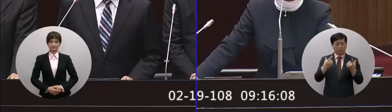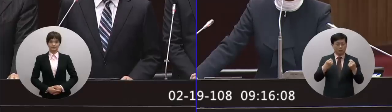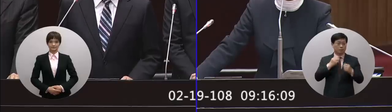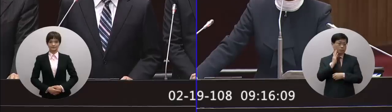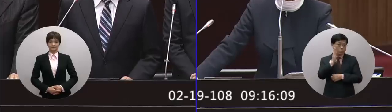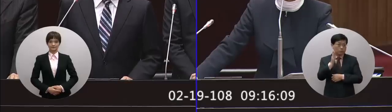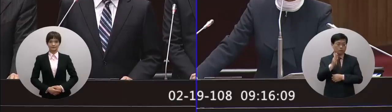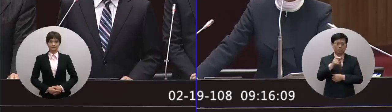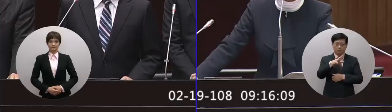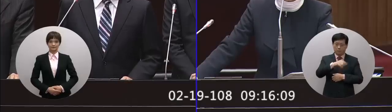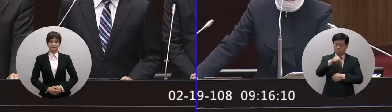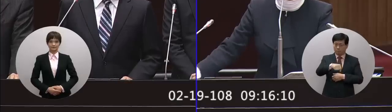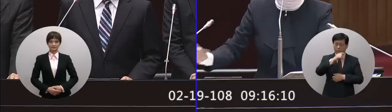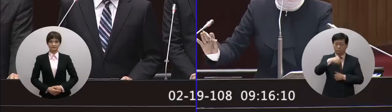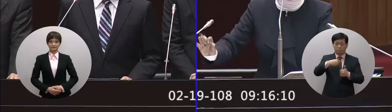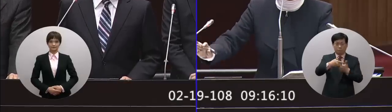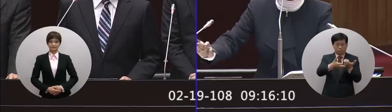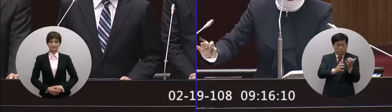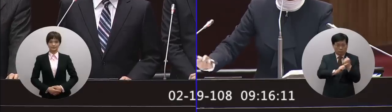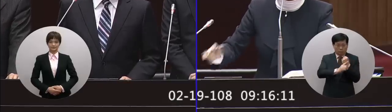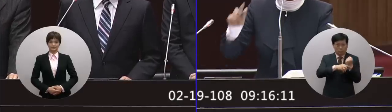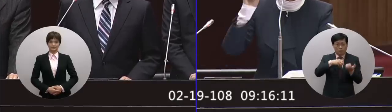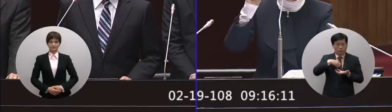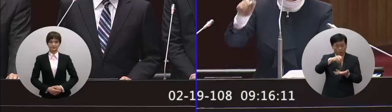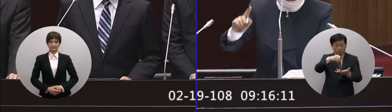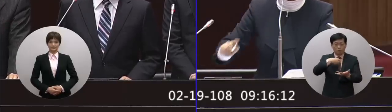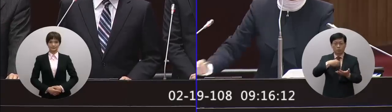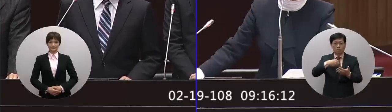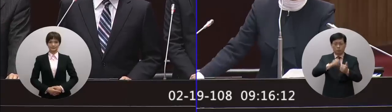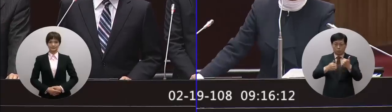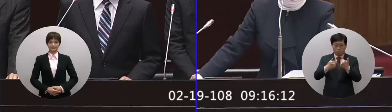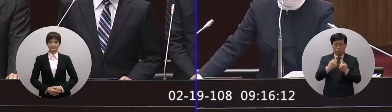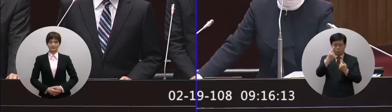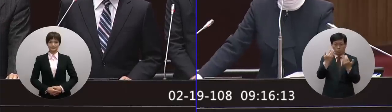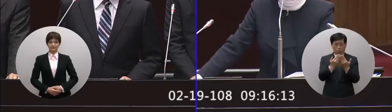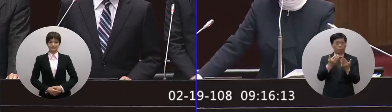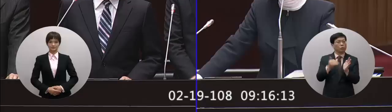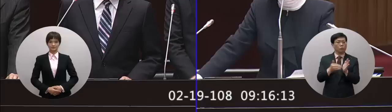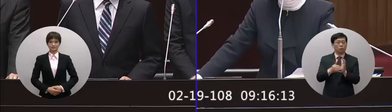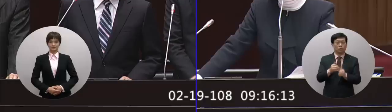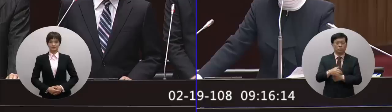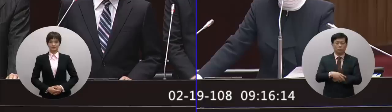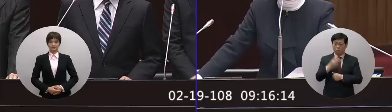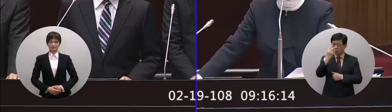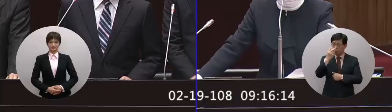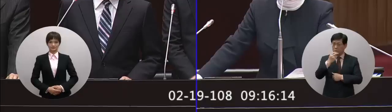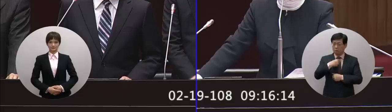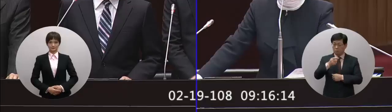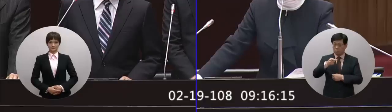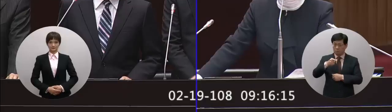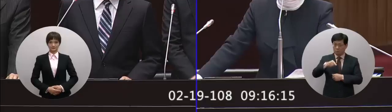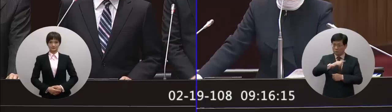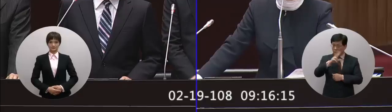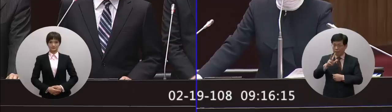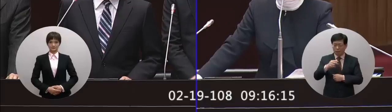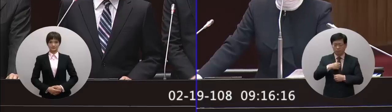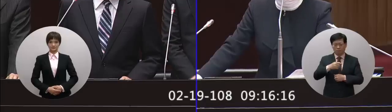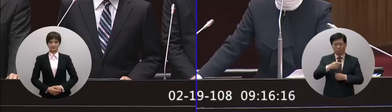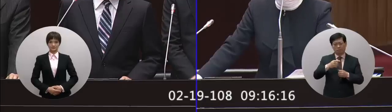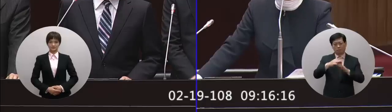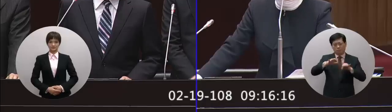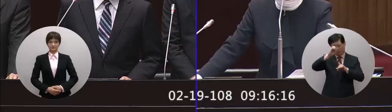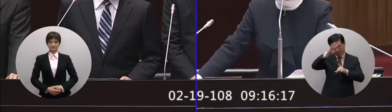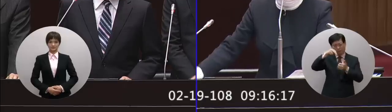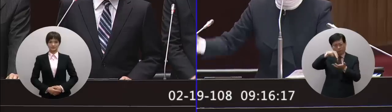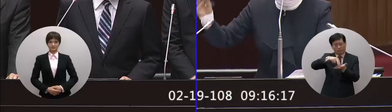常顺利的把原住民教育法送出了委员会，完成了一读。虽然在审查的当天，执政党立